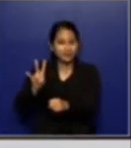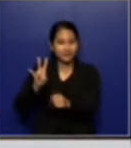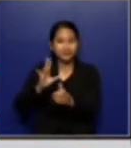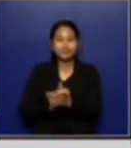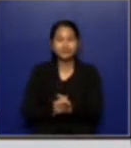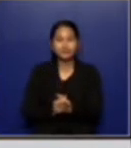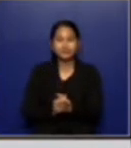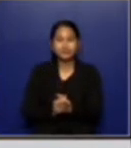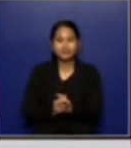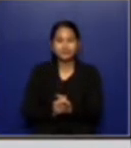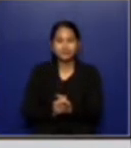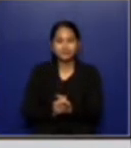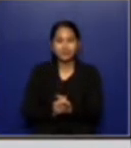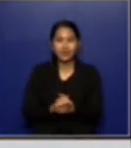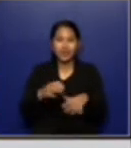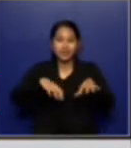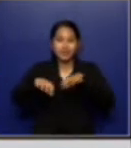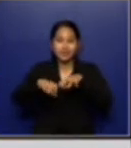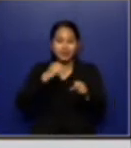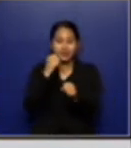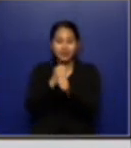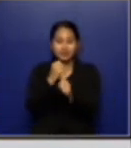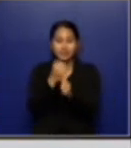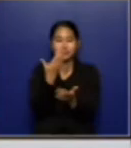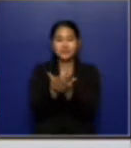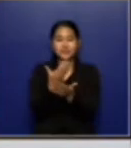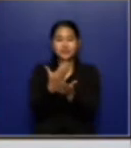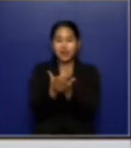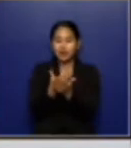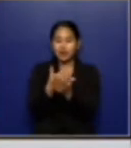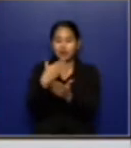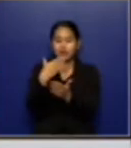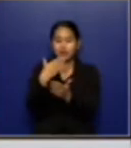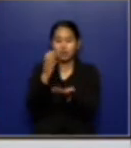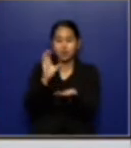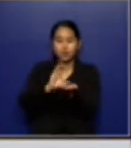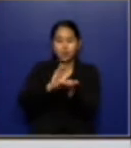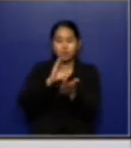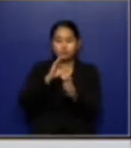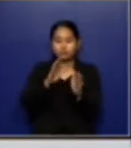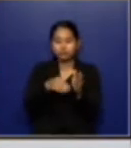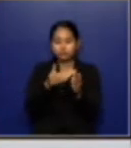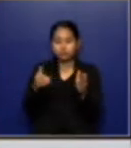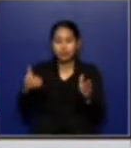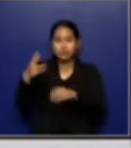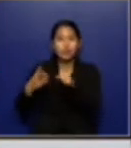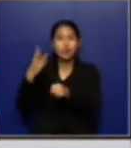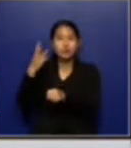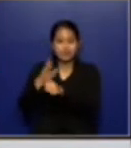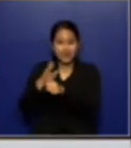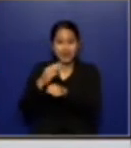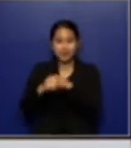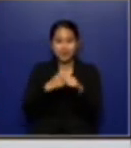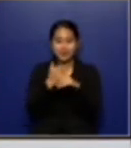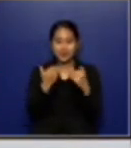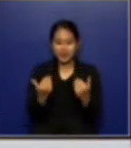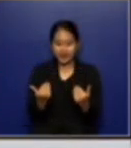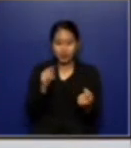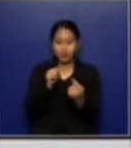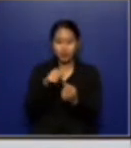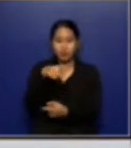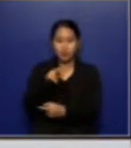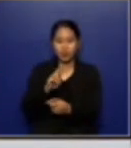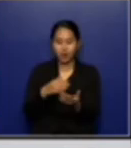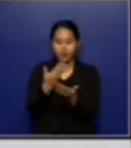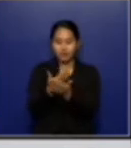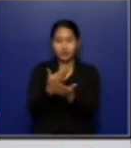2557และยังเป็นผู้จัดทำจัดสรรงบประมาณรายจ่ายมาตลอด6ปีในปีนี้เองค่ะร่างพระราชบัญญัติงบประม